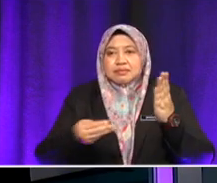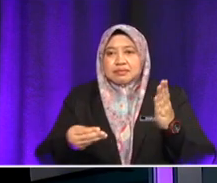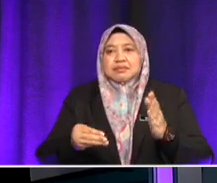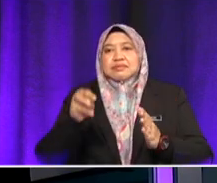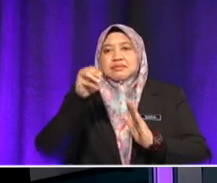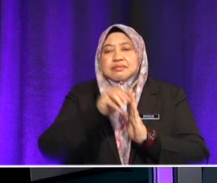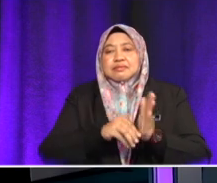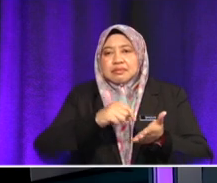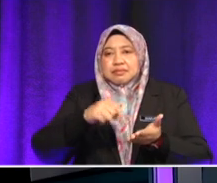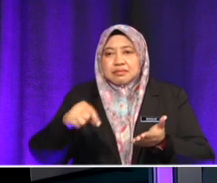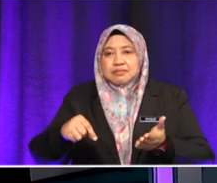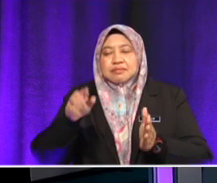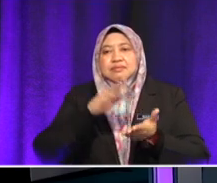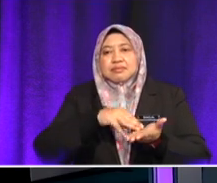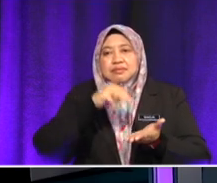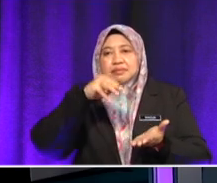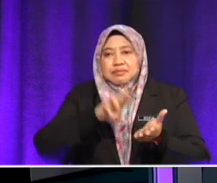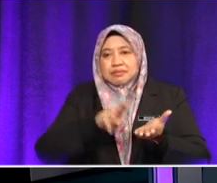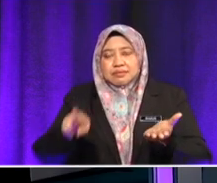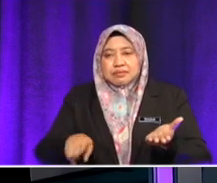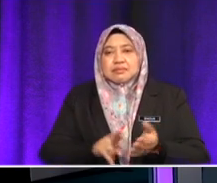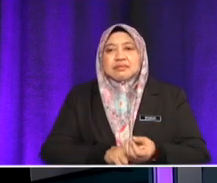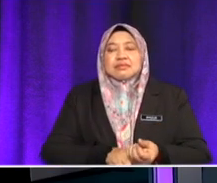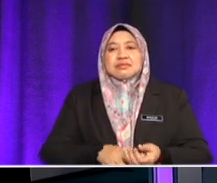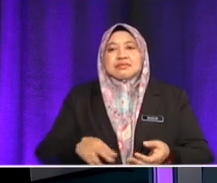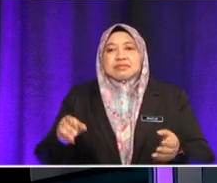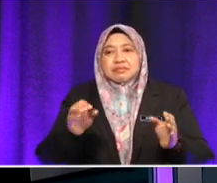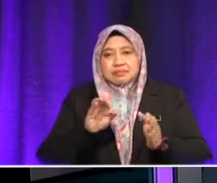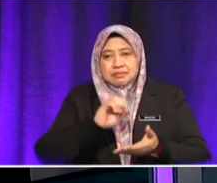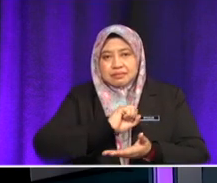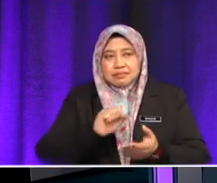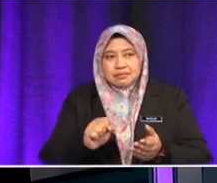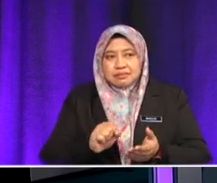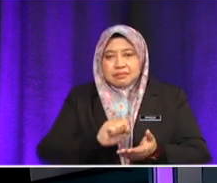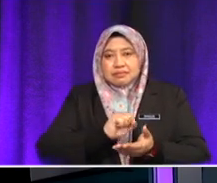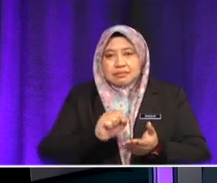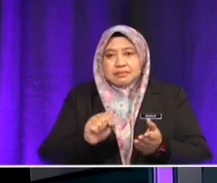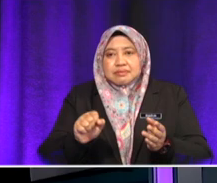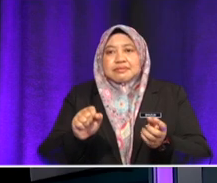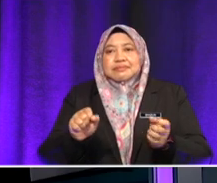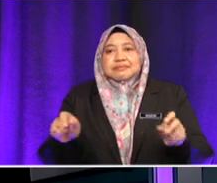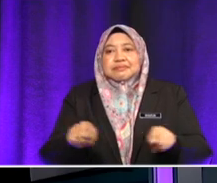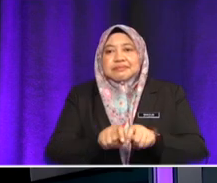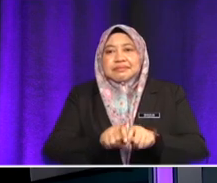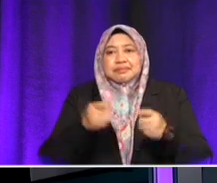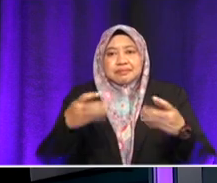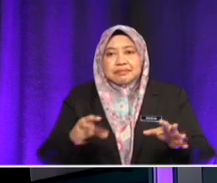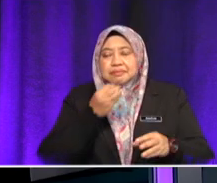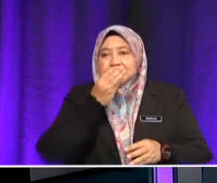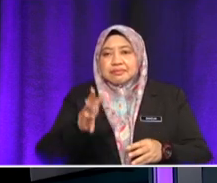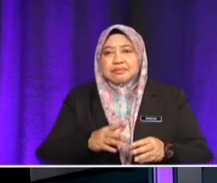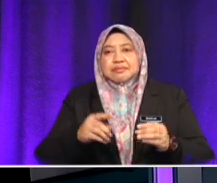menengah rendah Baiklah secara umumnya seperti yang Irfan bagi tahu tadi pencak